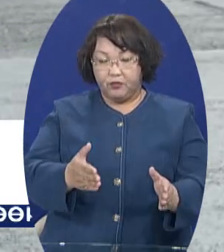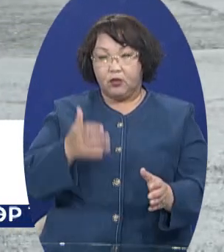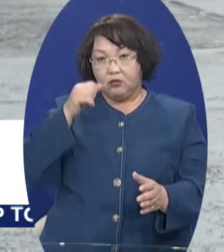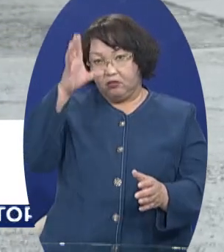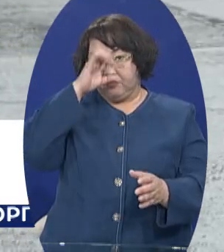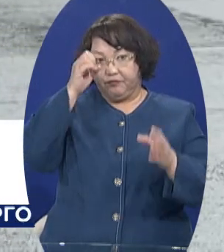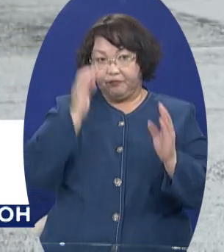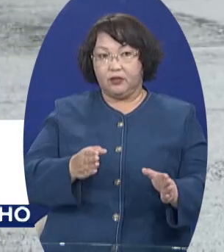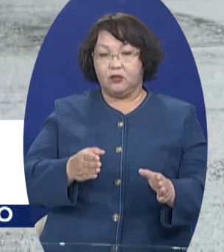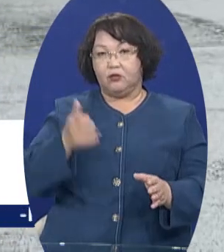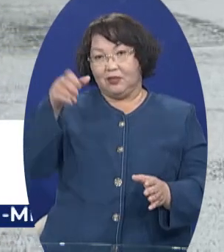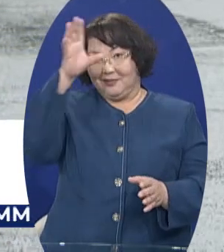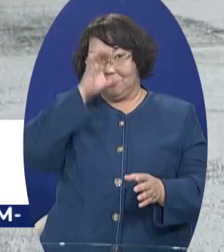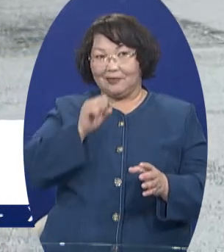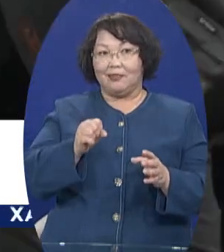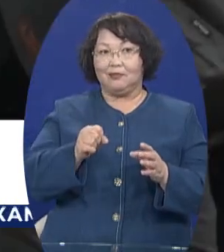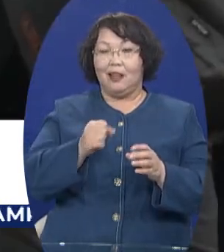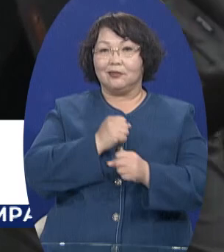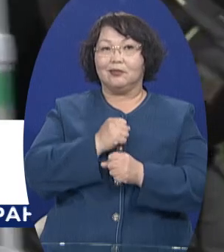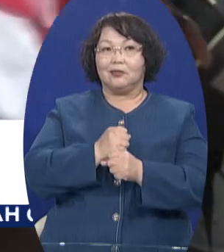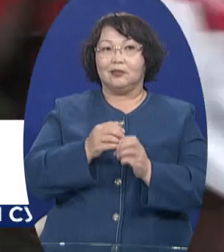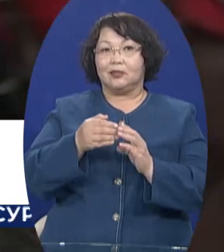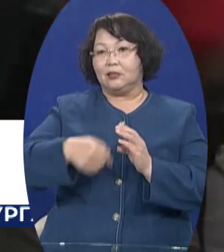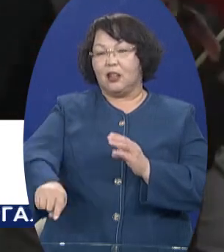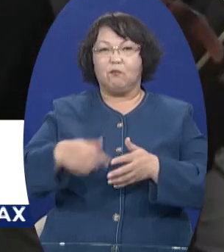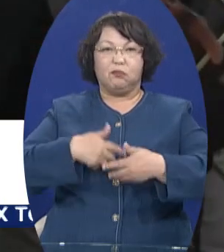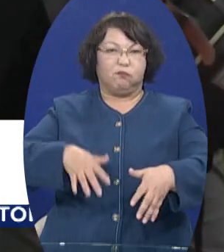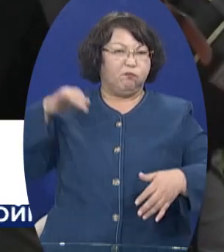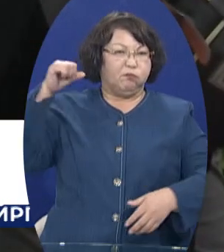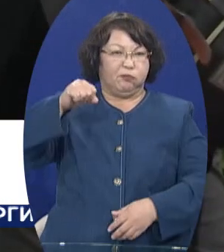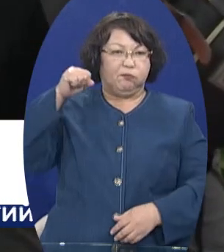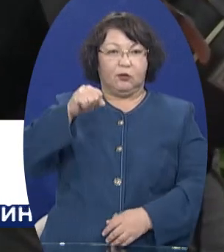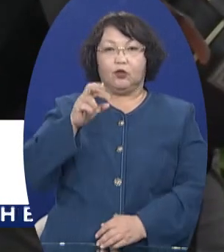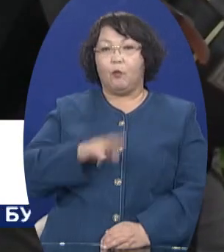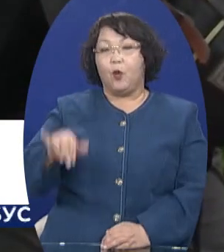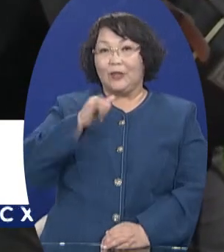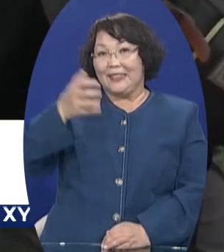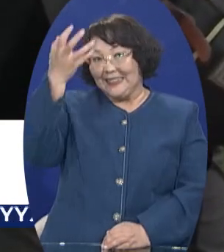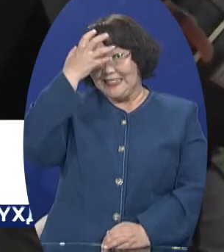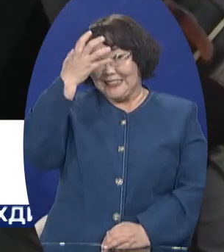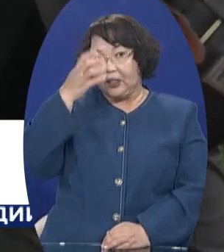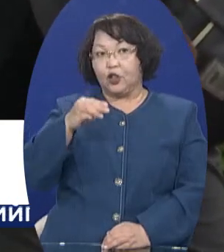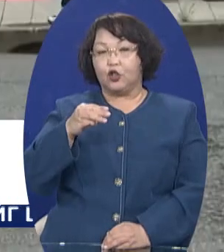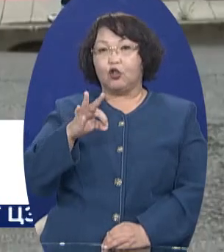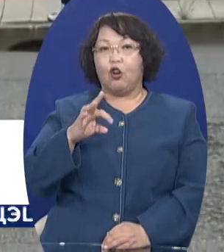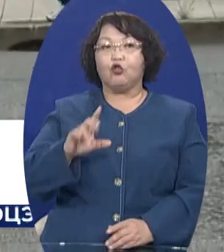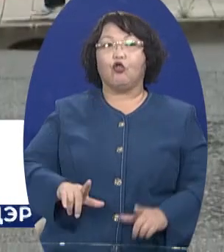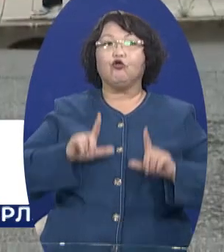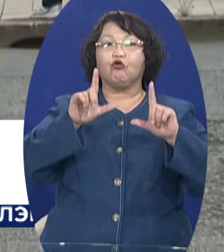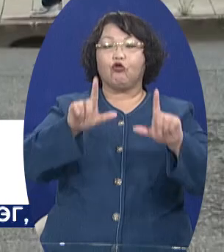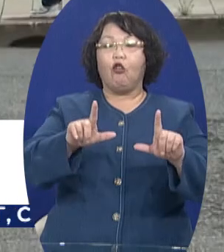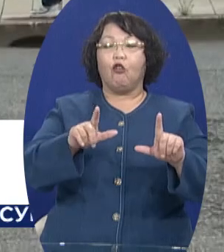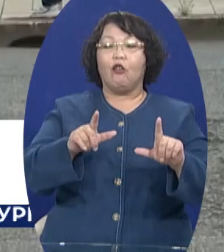сайдын өргөөний гадна талд хэдэн зуун иргэд эсэргүүцлээ илэрхийлэн цуглуурч Японы засгийн газар болон Токиогийн электрон эрчим хүчний компанийн